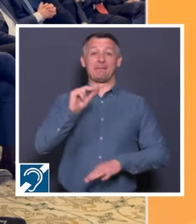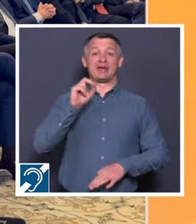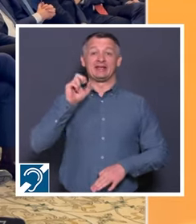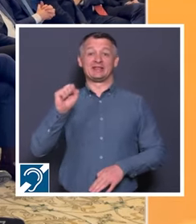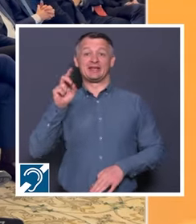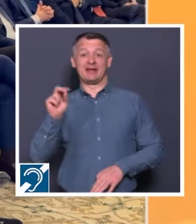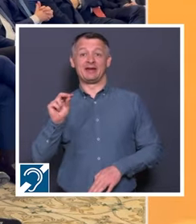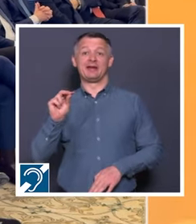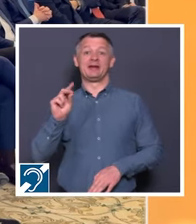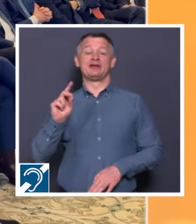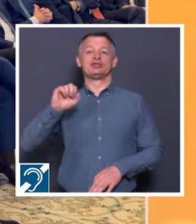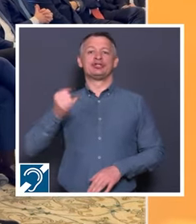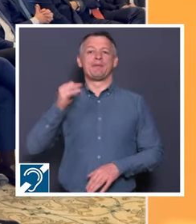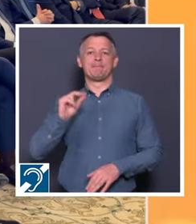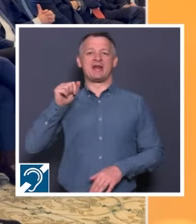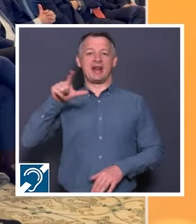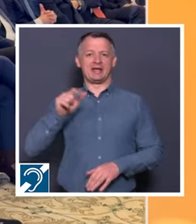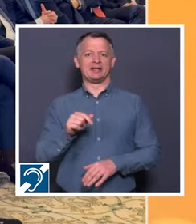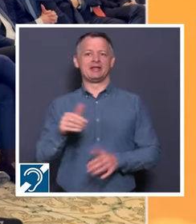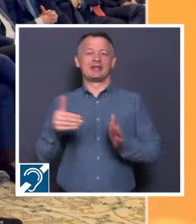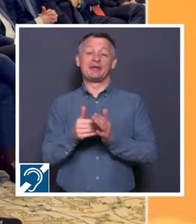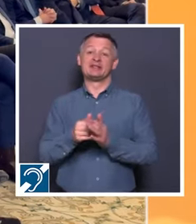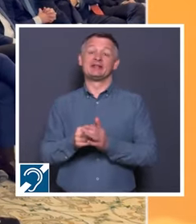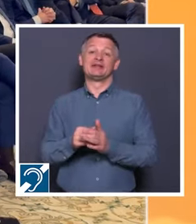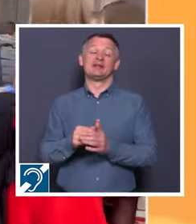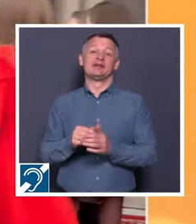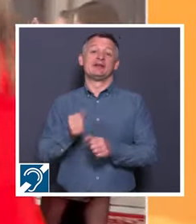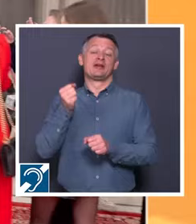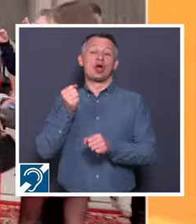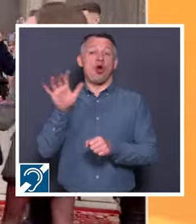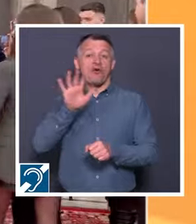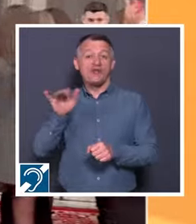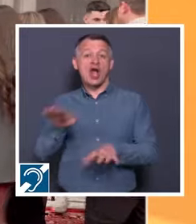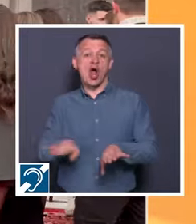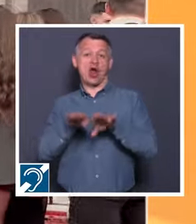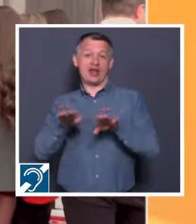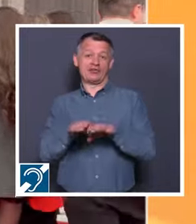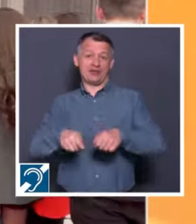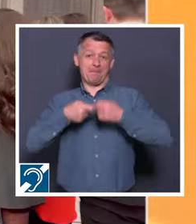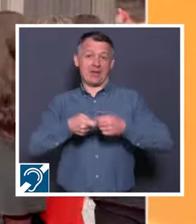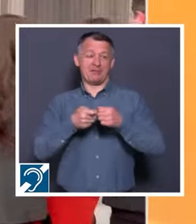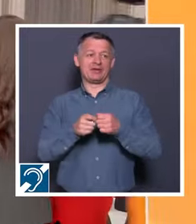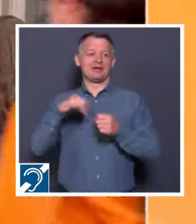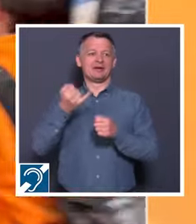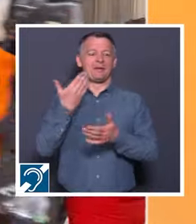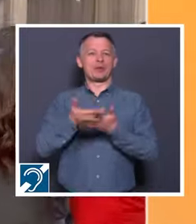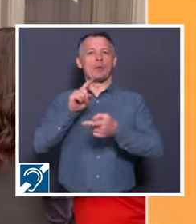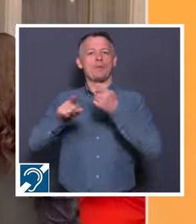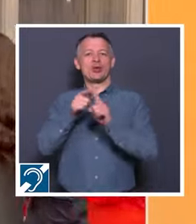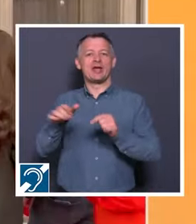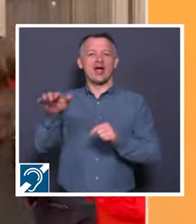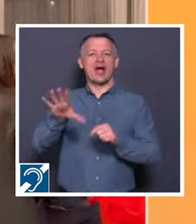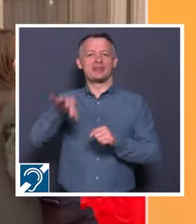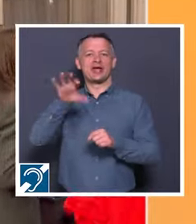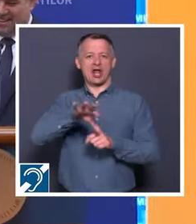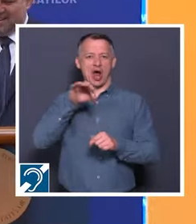potolească colegii din teritoriu revoltați și contrariați de politica de racolare dusă susțin